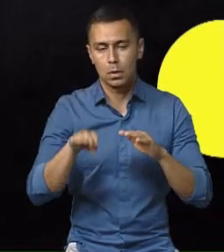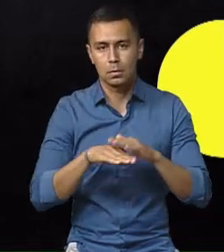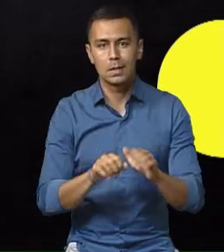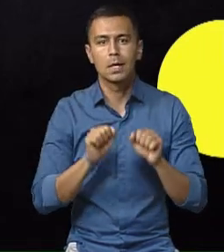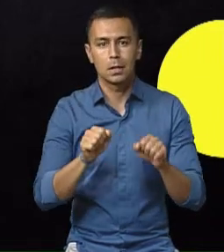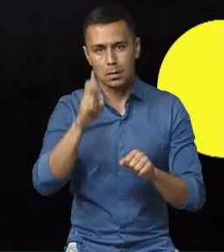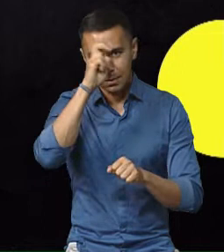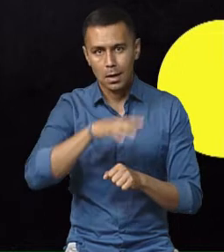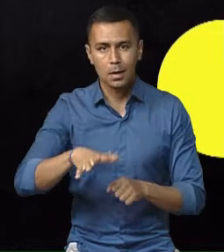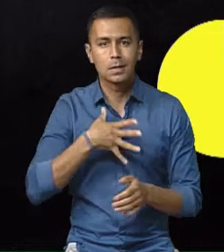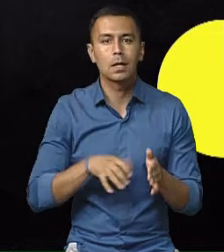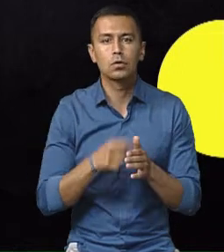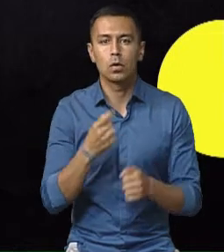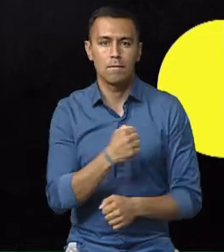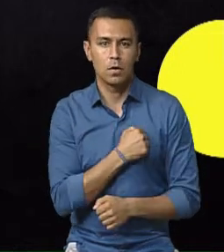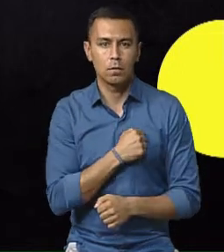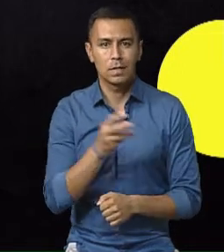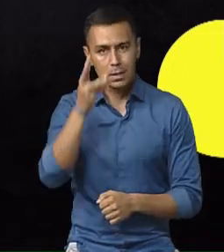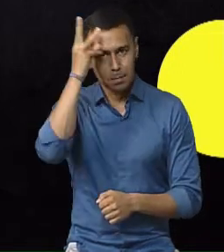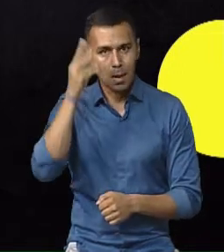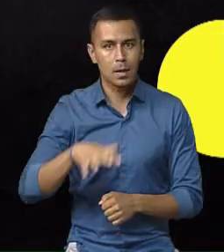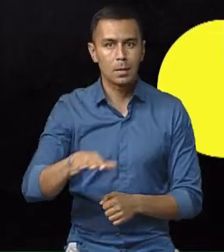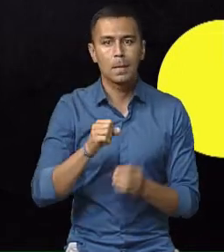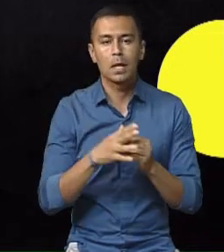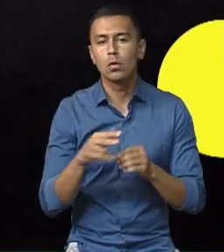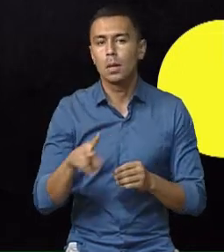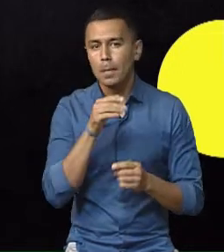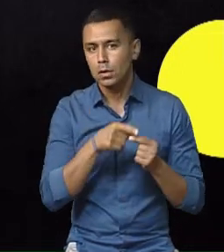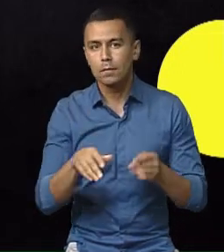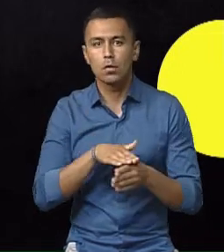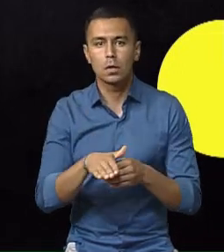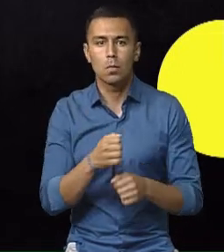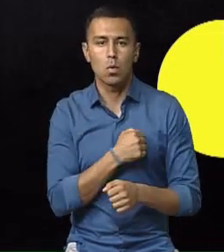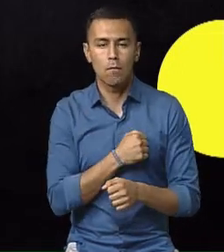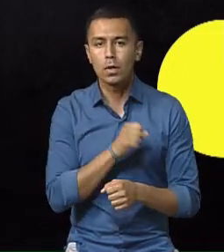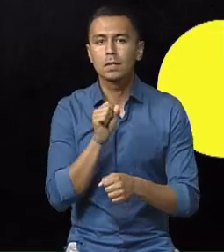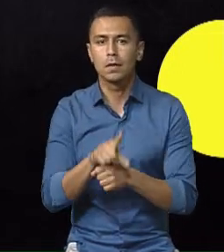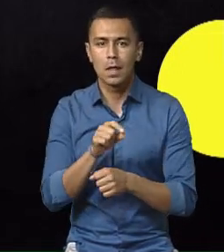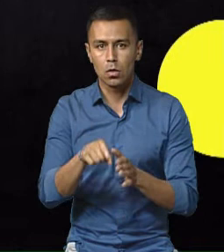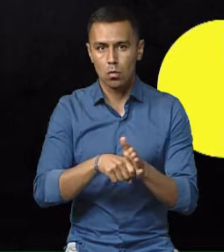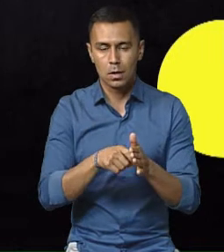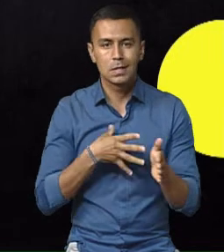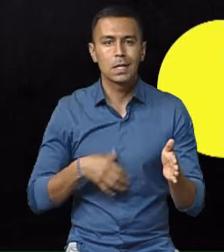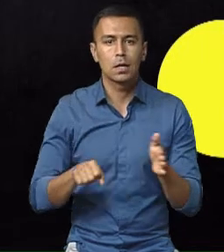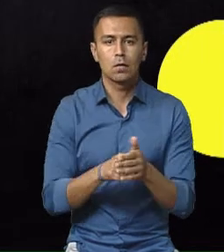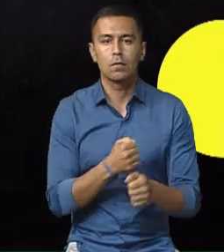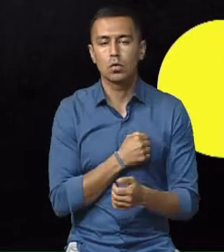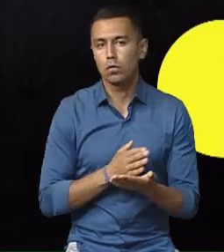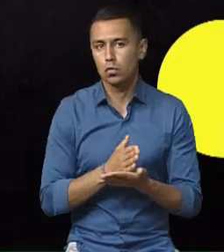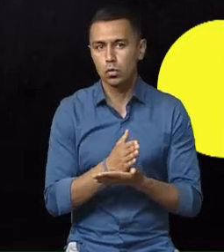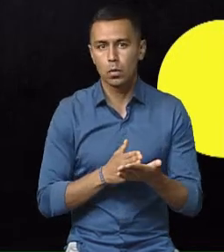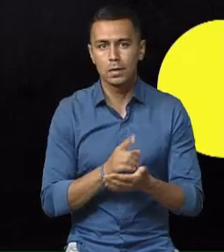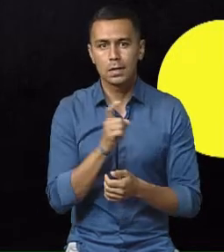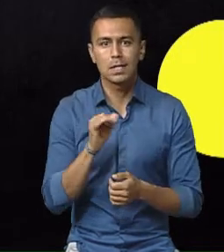Захищаючи країну, загинув ще один військовий з Хмельниччини. 15 липня під час виконання бойового завдання на Донеччині загинув військовослужбовець